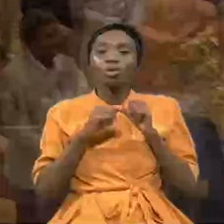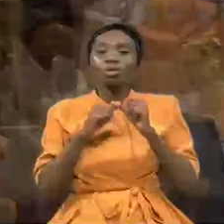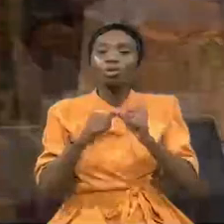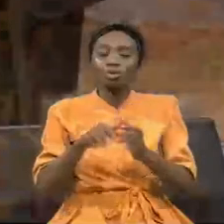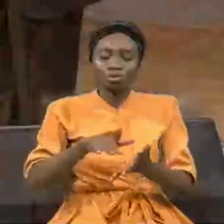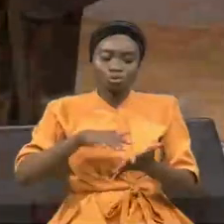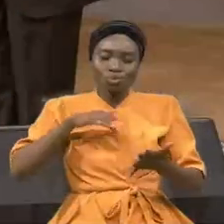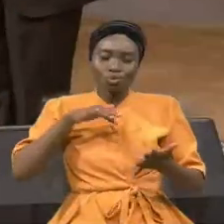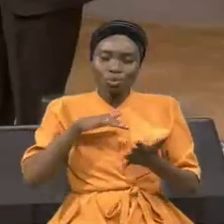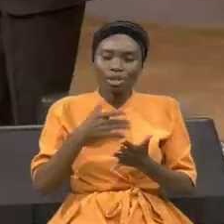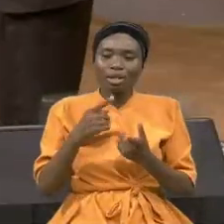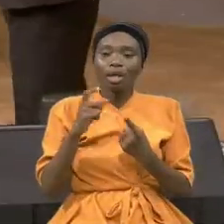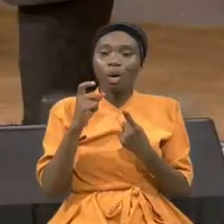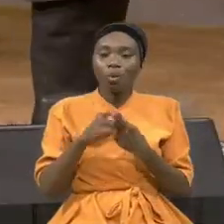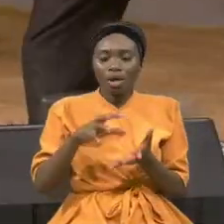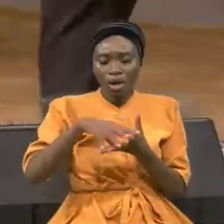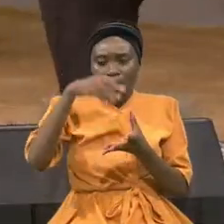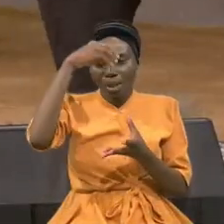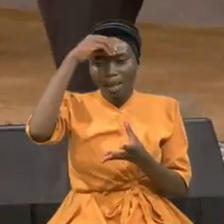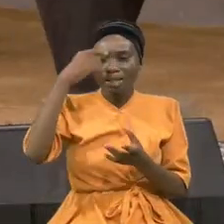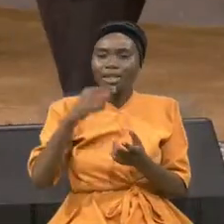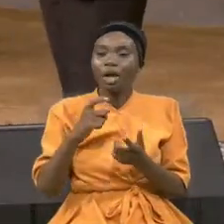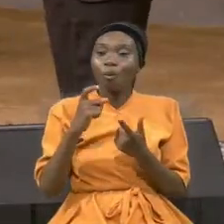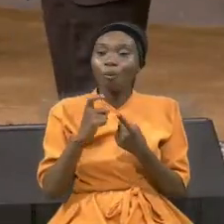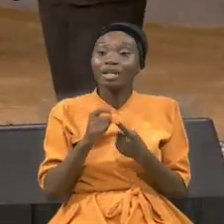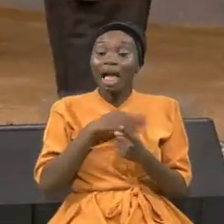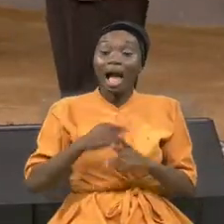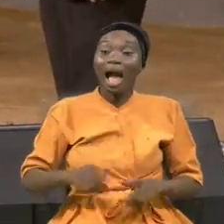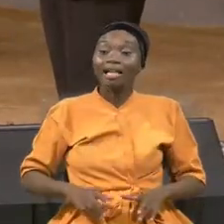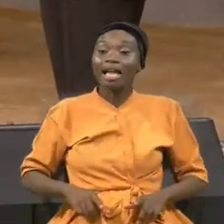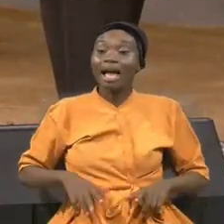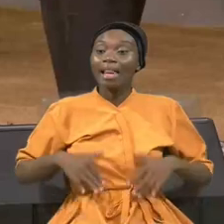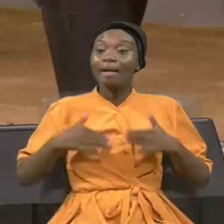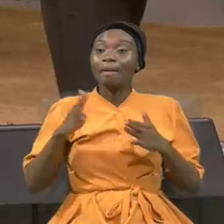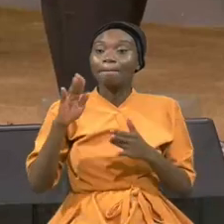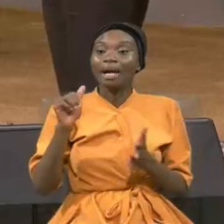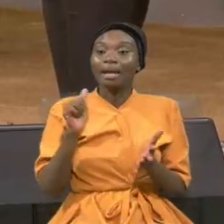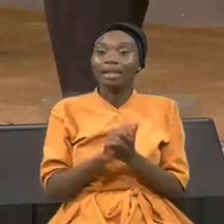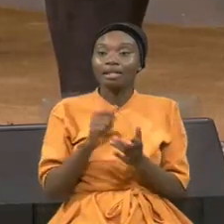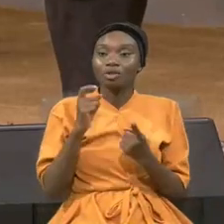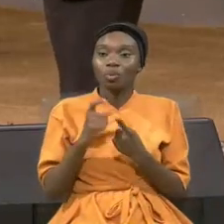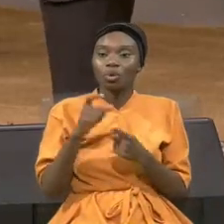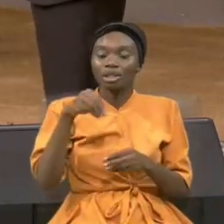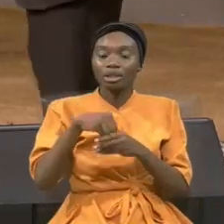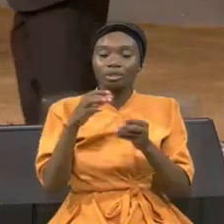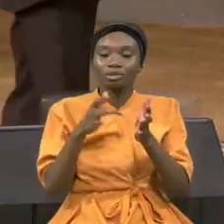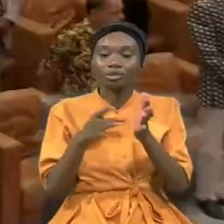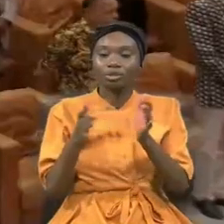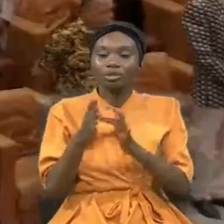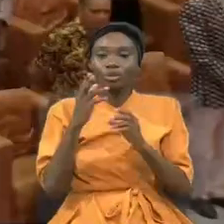que jusqu'à ce que nous le voyions face à face, nous allons étudier sa parole, nous allons l'apprendre et vivre selon la parole au nom